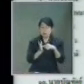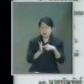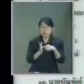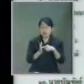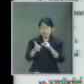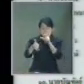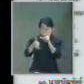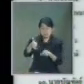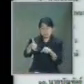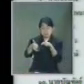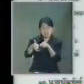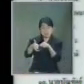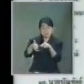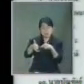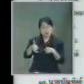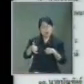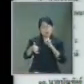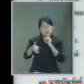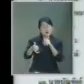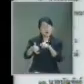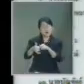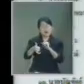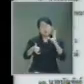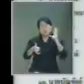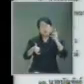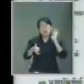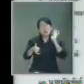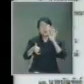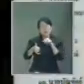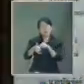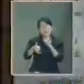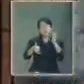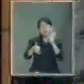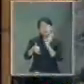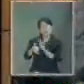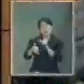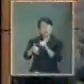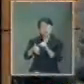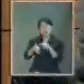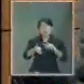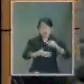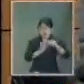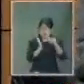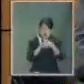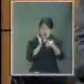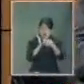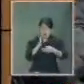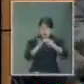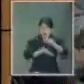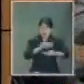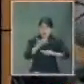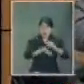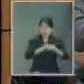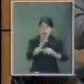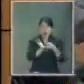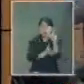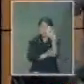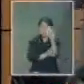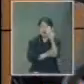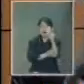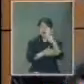พ่อเขาเนี่ยเป็นพ่อค้าไม้ครับอยู่ภาคตะวันออกพ่อค้าไม้อยู่ภาคตะวัน